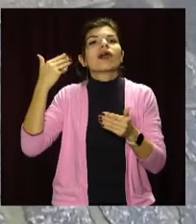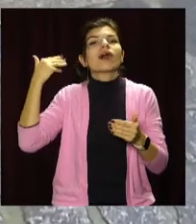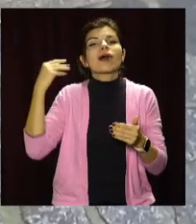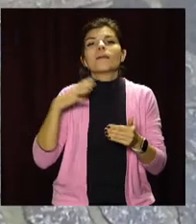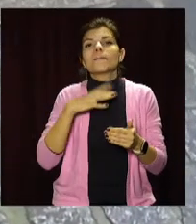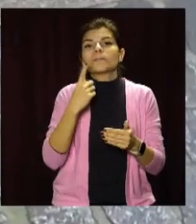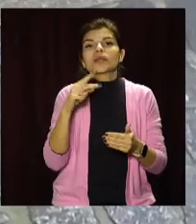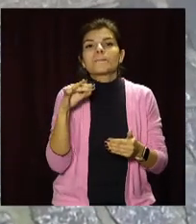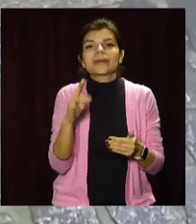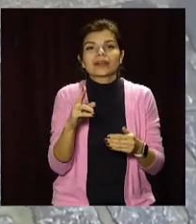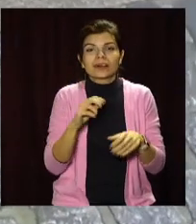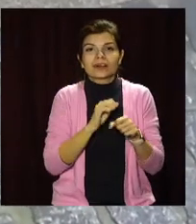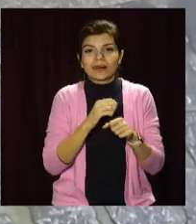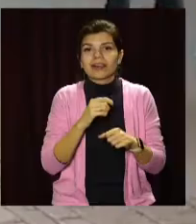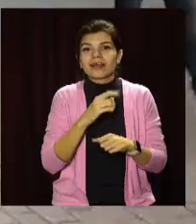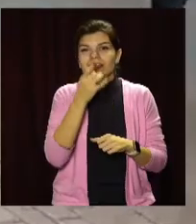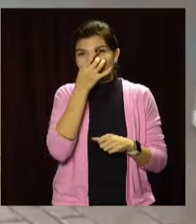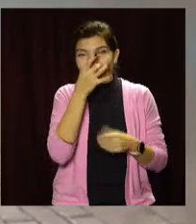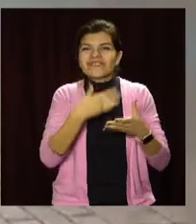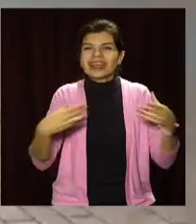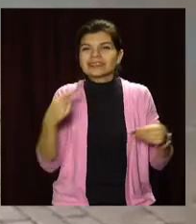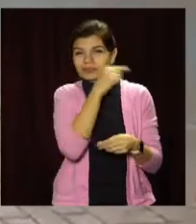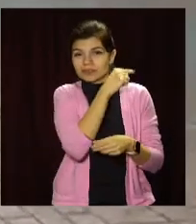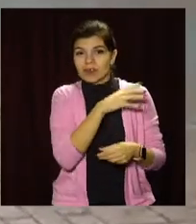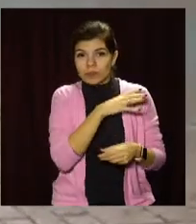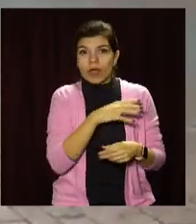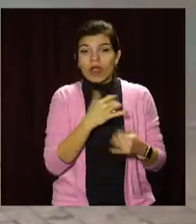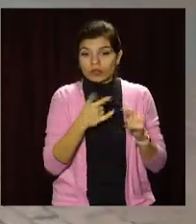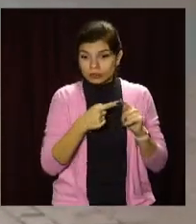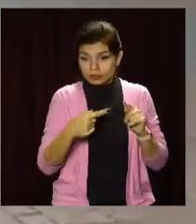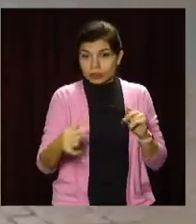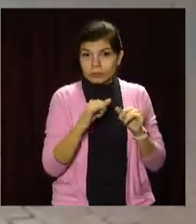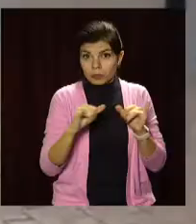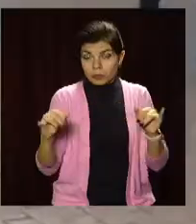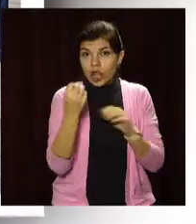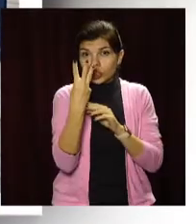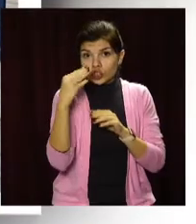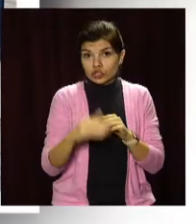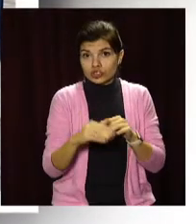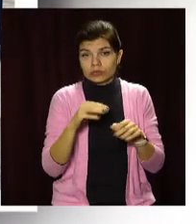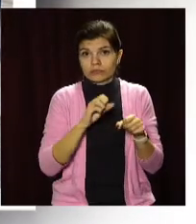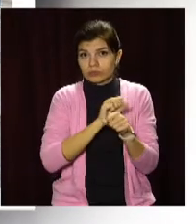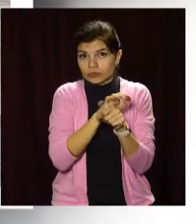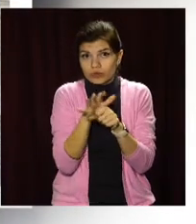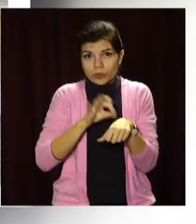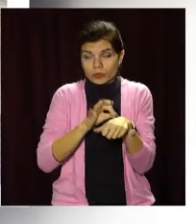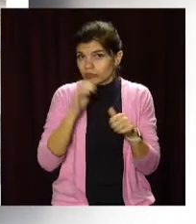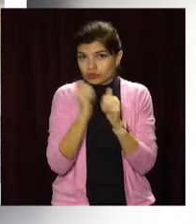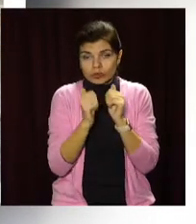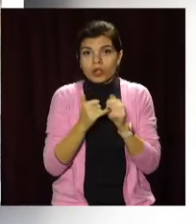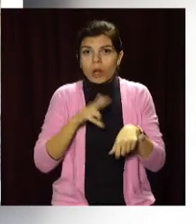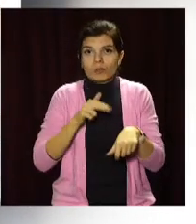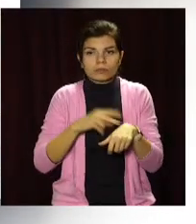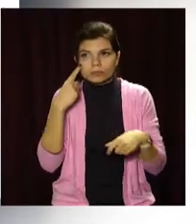піку пандемії коронавірусу в березні і квітні. В країні реєструють до 13 тисяч заражених щодня, тому поліція суворо контролює